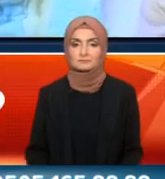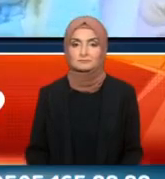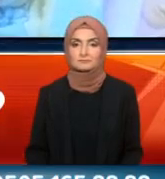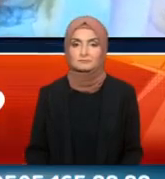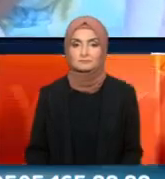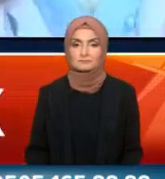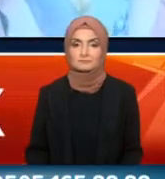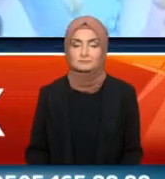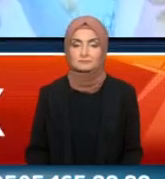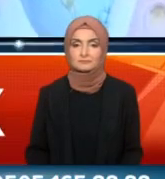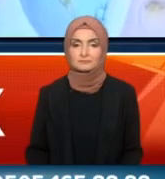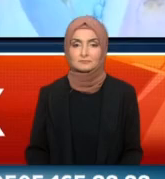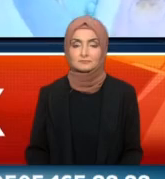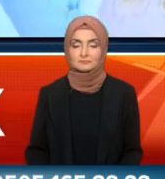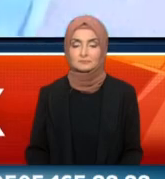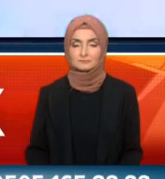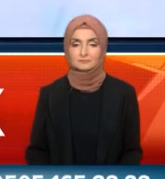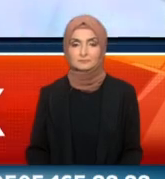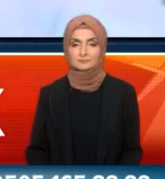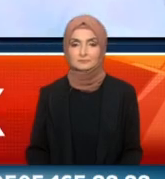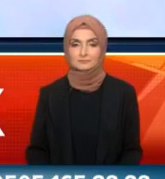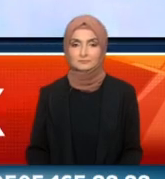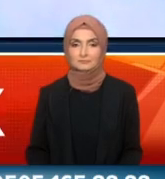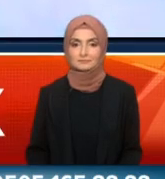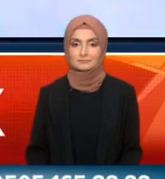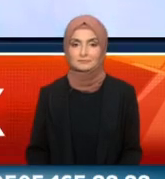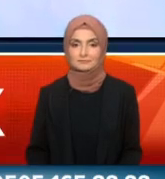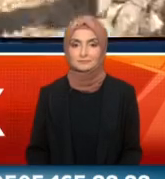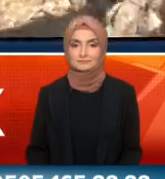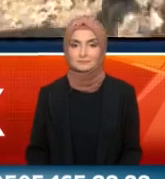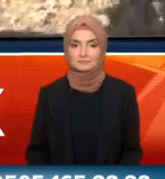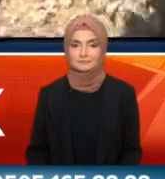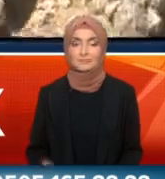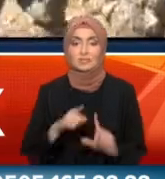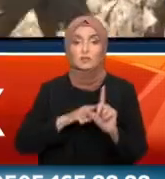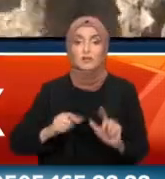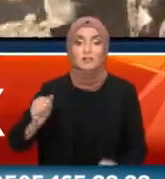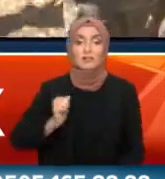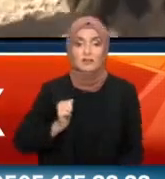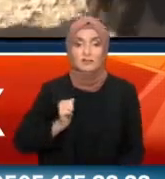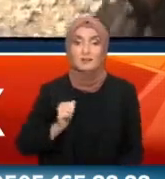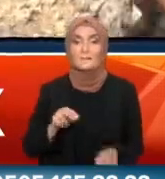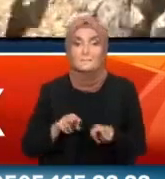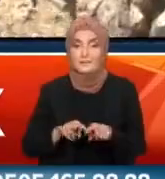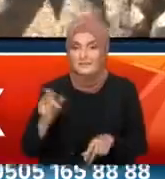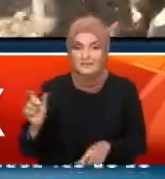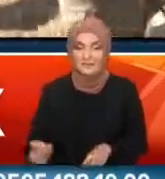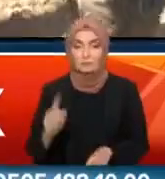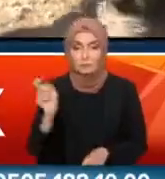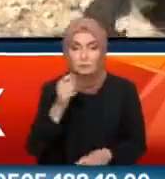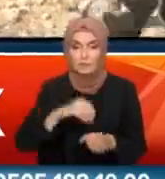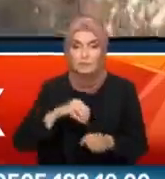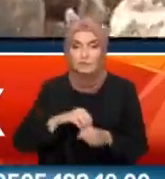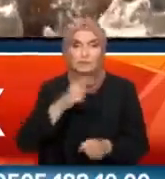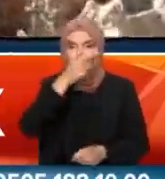hiç bilmiyorum. 3 gündür hiçbir şey sağlamaz. Kim de biliyorsa söylesin. Jandarma küçük Miraç'ı bulmak için köyü didik didik